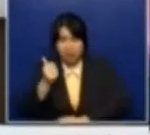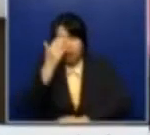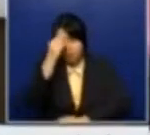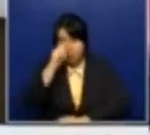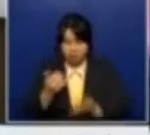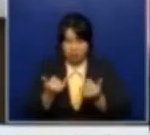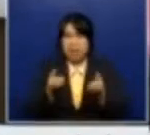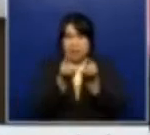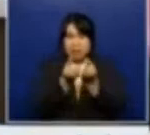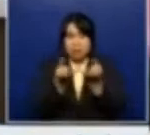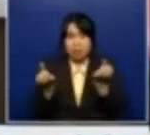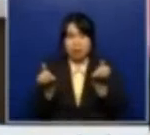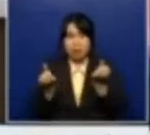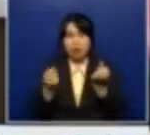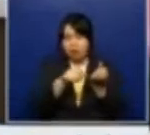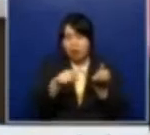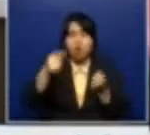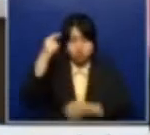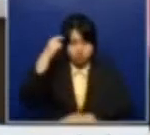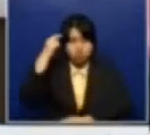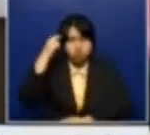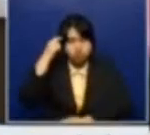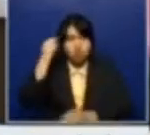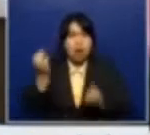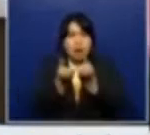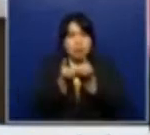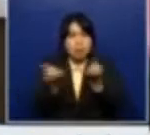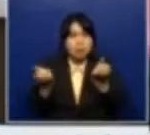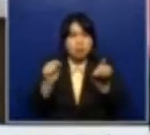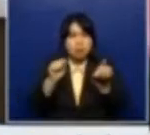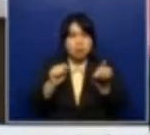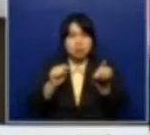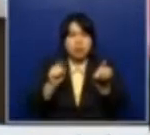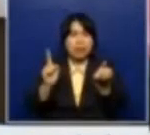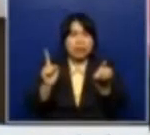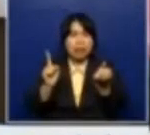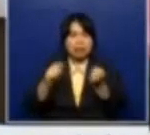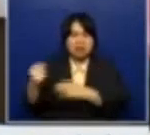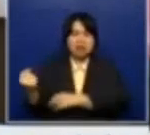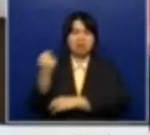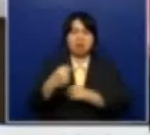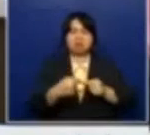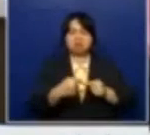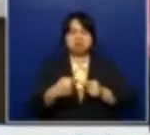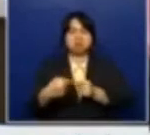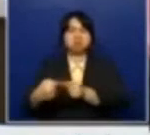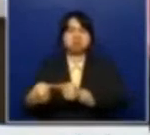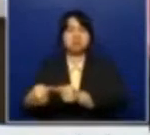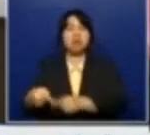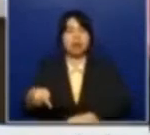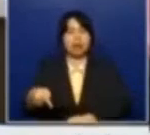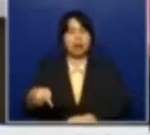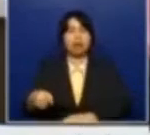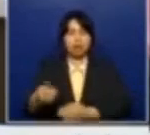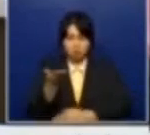ซึ่งเรายอมรับกันทั่วไปรู้กันทั่วไปว่าเป็นรัฐธรรมนูญที่มีไว้เพื่อสืบทอดอำนาจเผด็จการนะครับแก้ไขกฎ